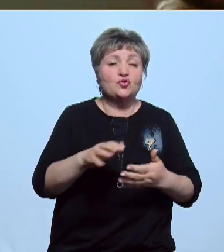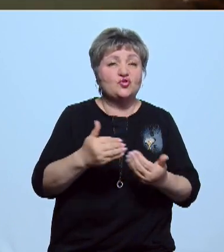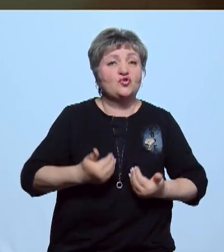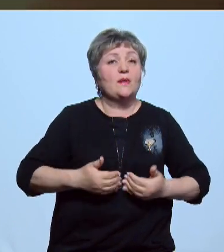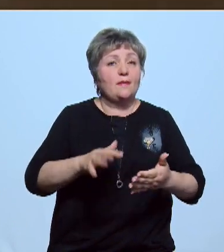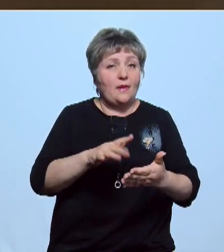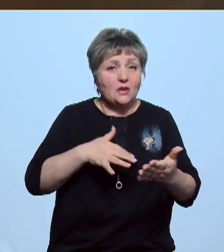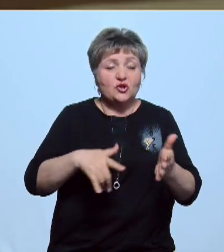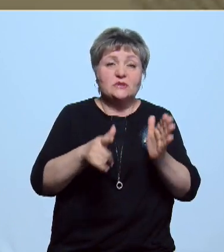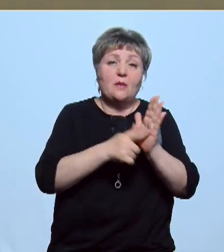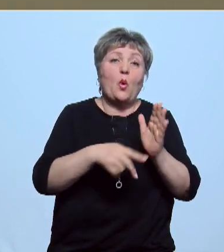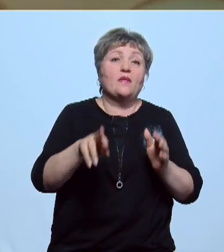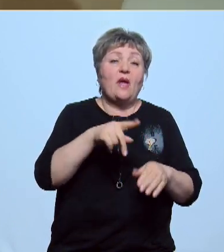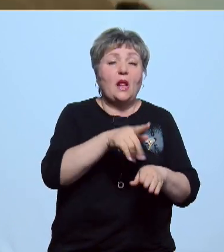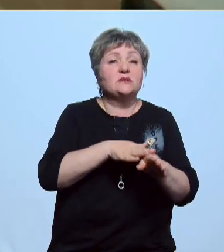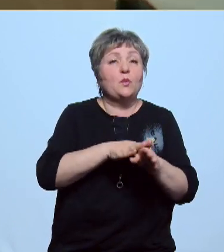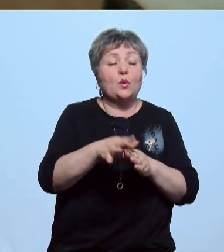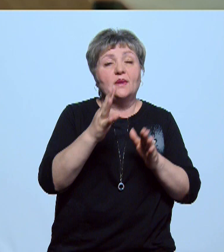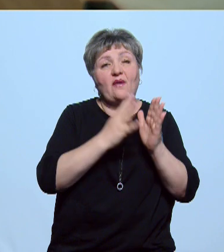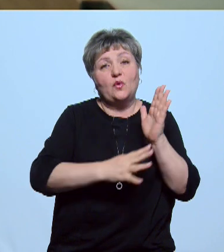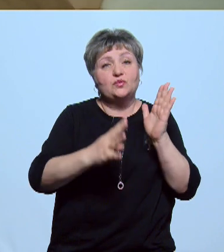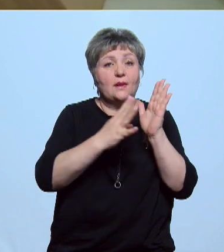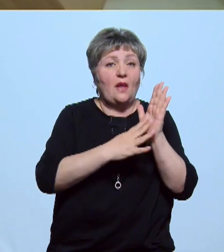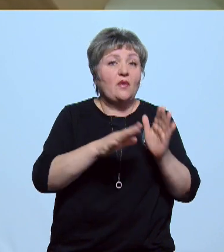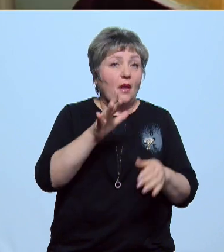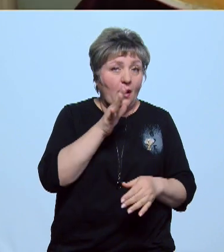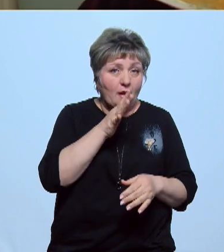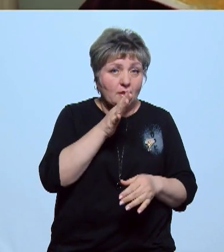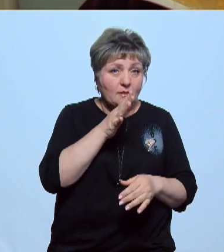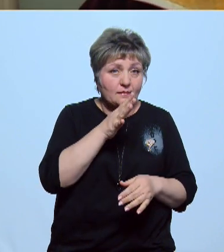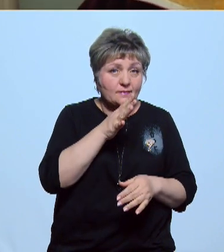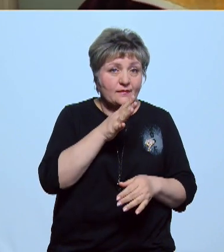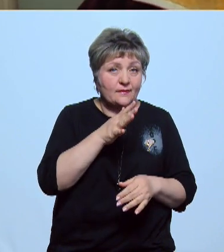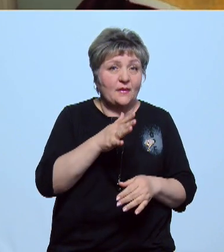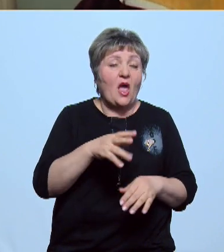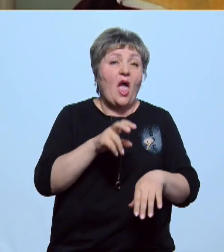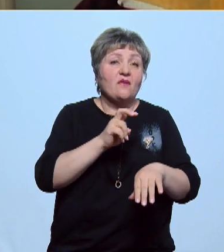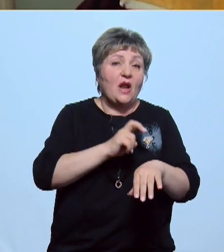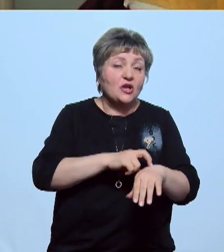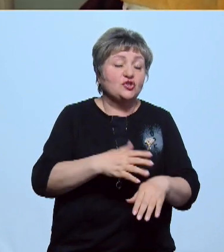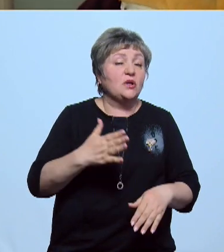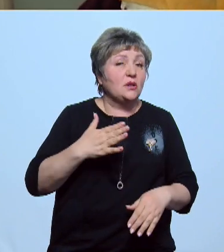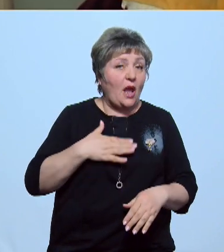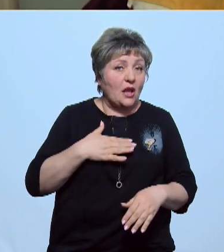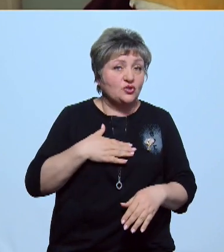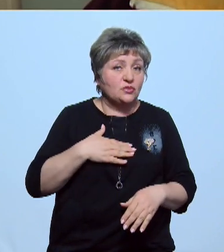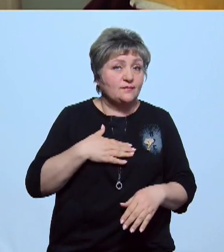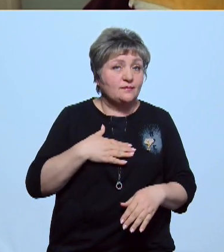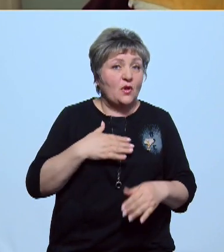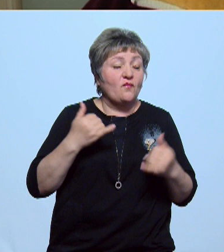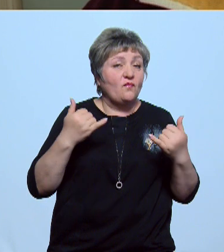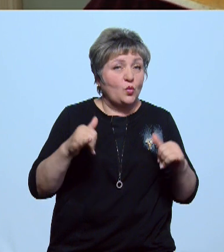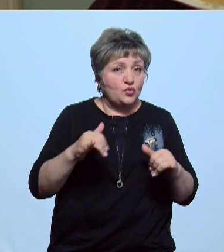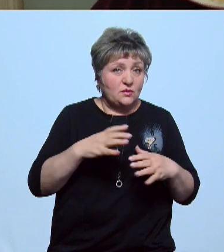дальше. 7 января ей исполнилось 99 лет. Наши, конечно, врачи мужественные